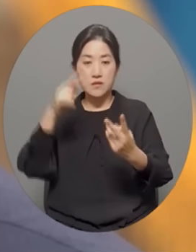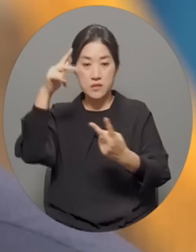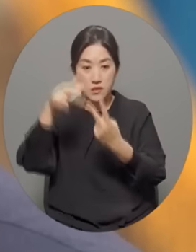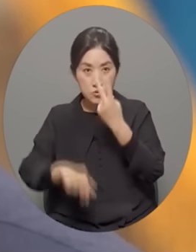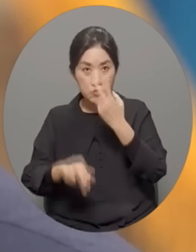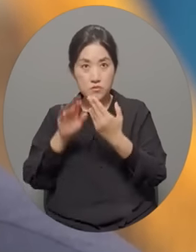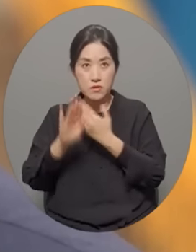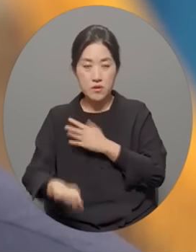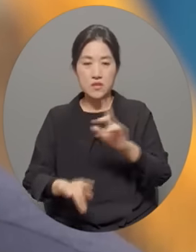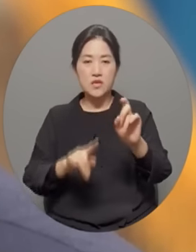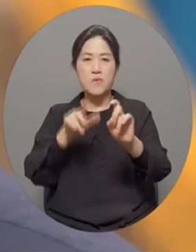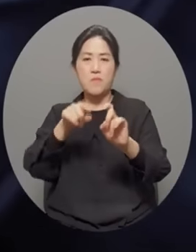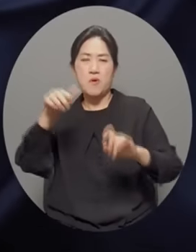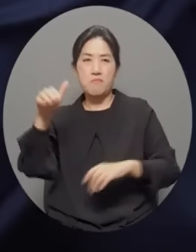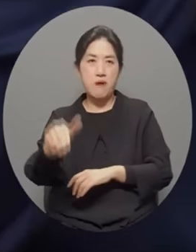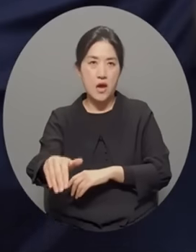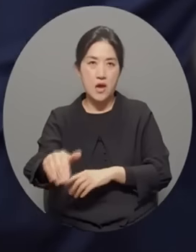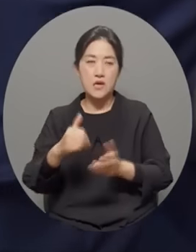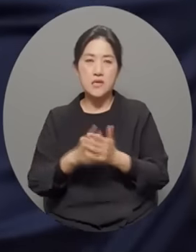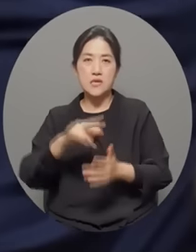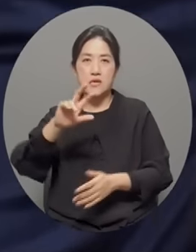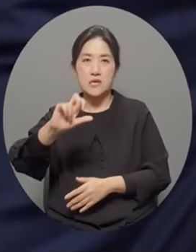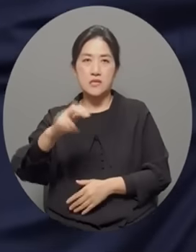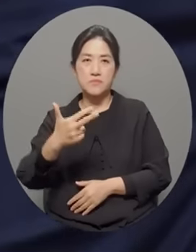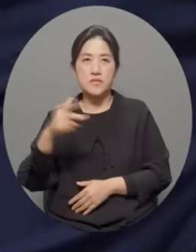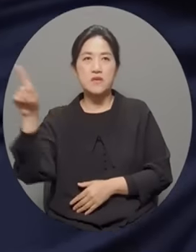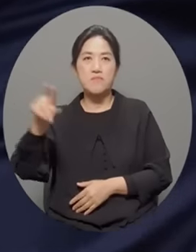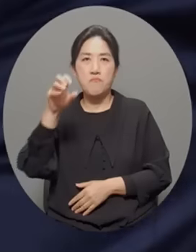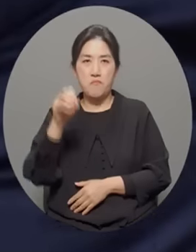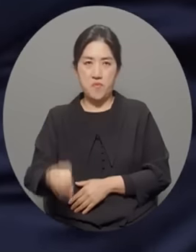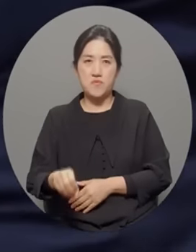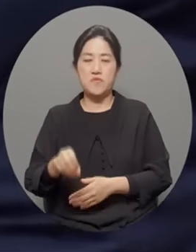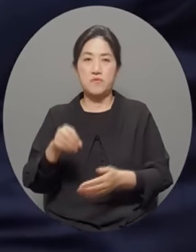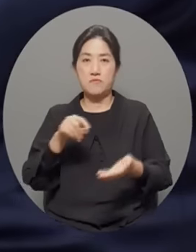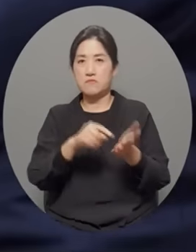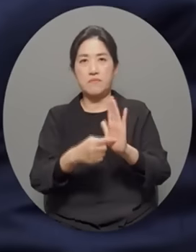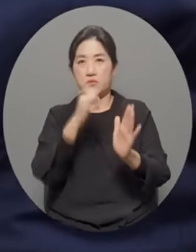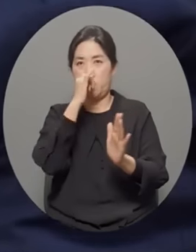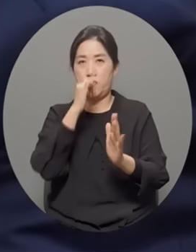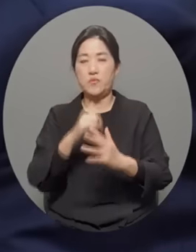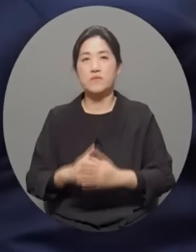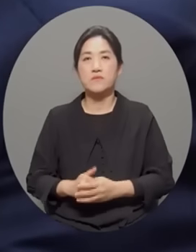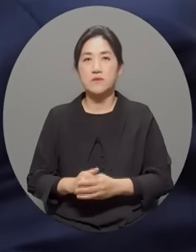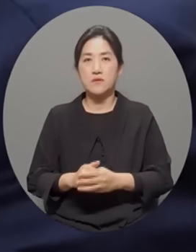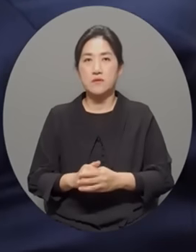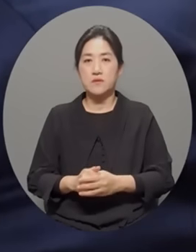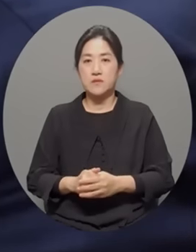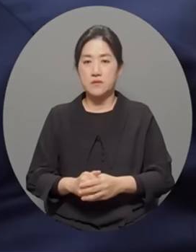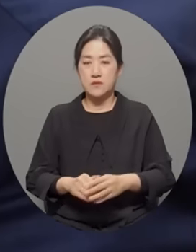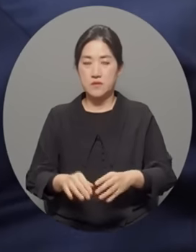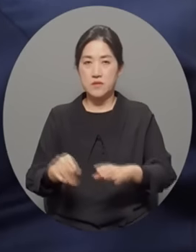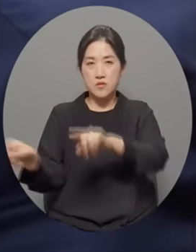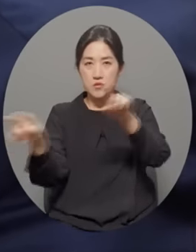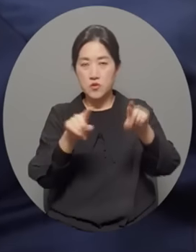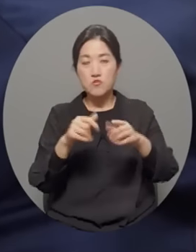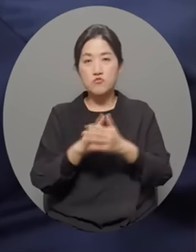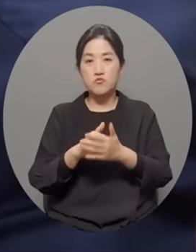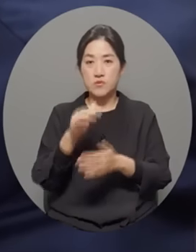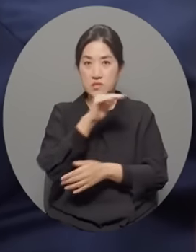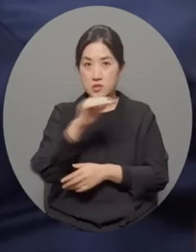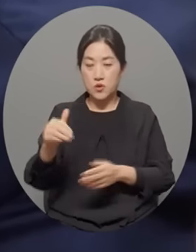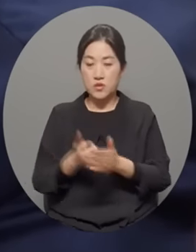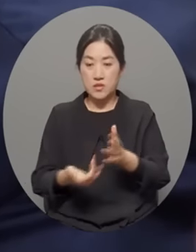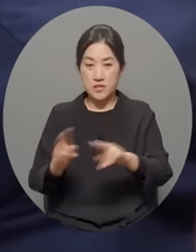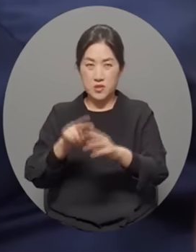11% 포인트가 급락한 27% 기록했습니다 전국 지표조사 기준으로는 취임